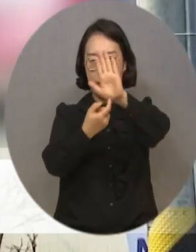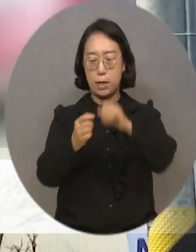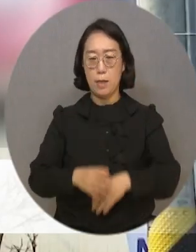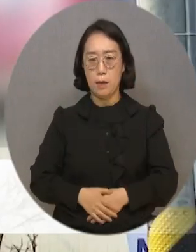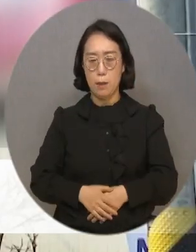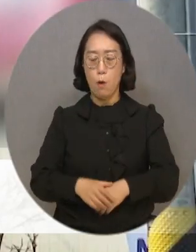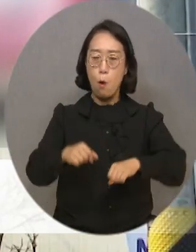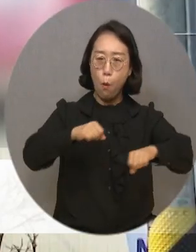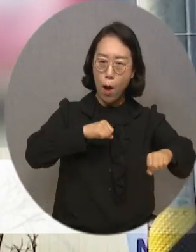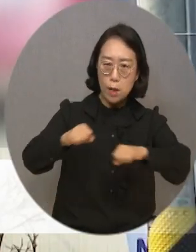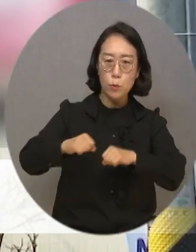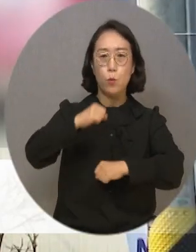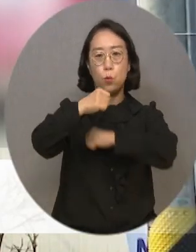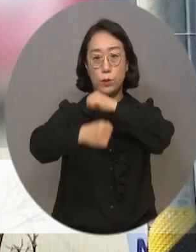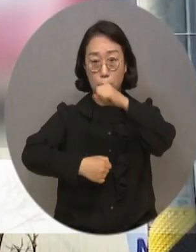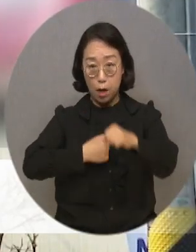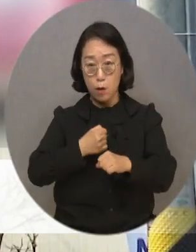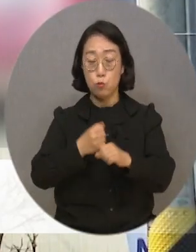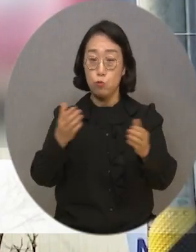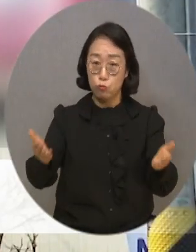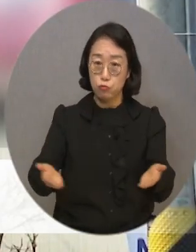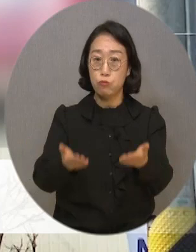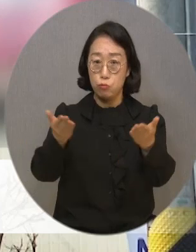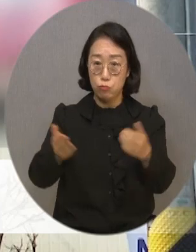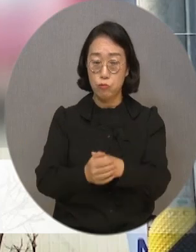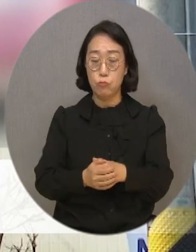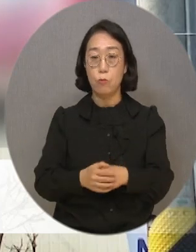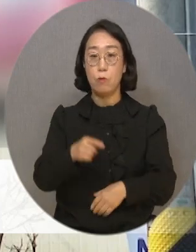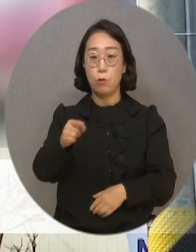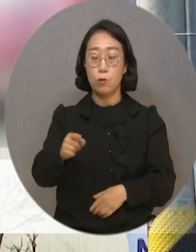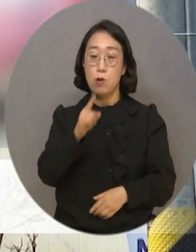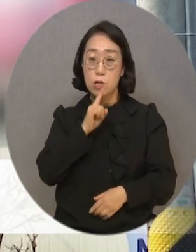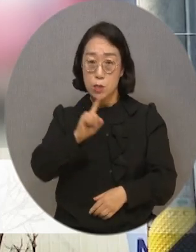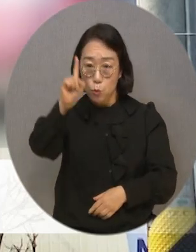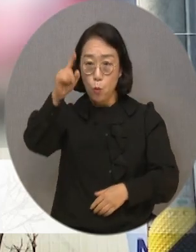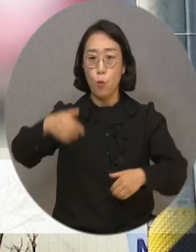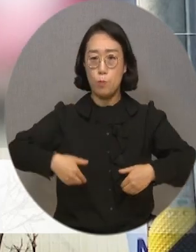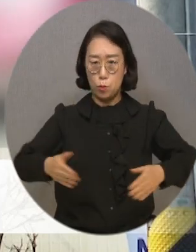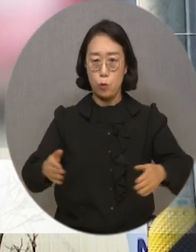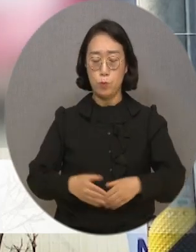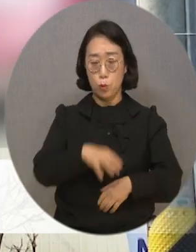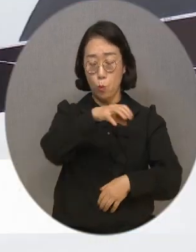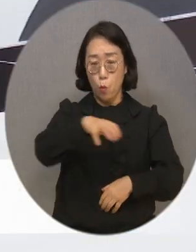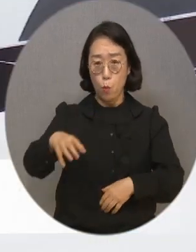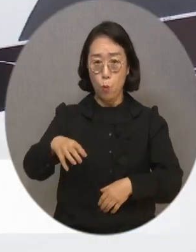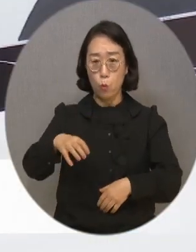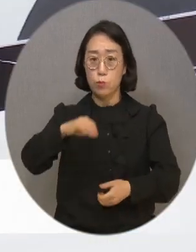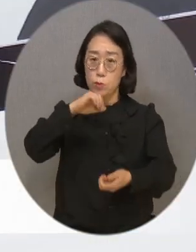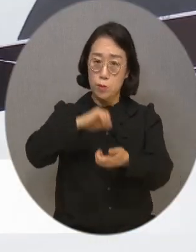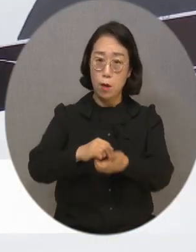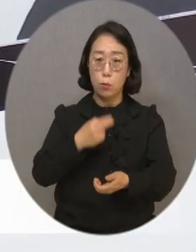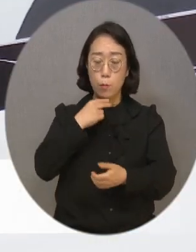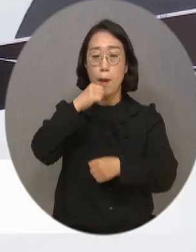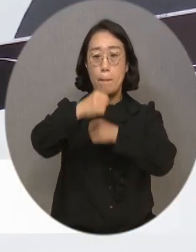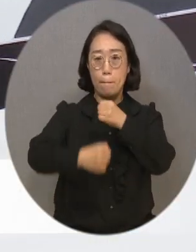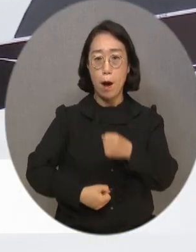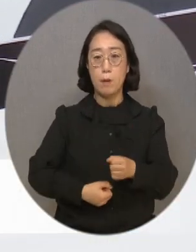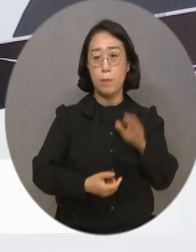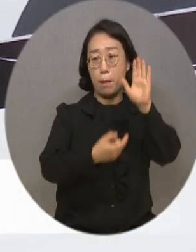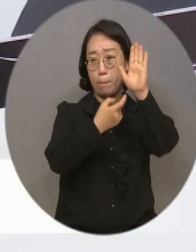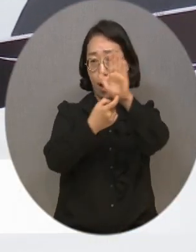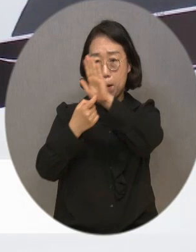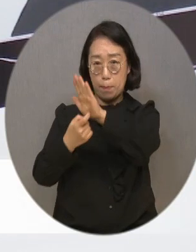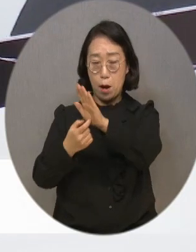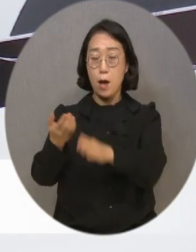자유를 적극적으로 보장하기 위해 정당 현수막에는 신고 절차와 설치 장소 제한을 적용하지 않도록 지난해